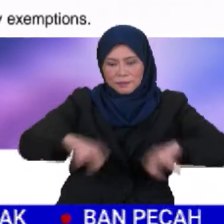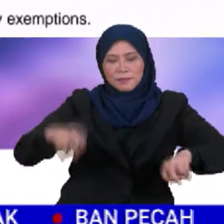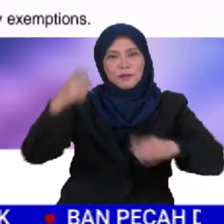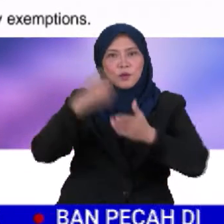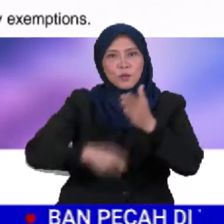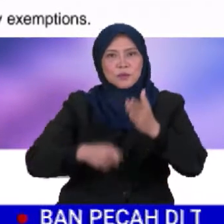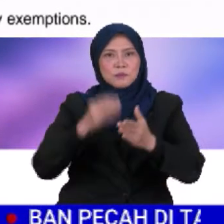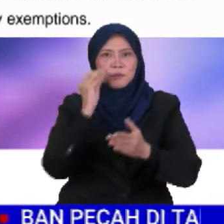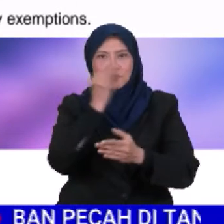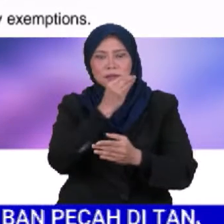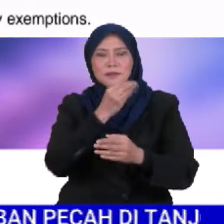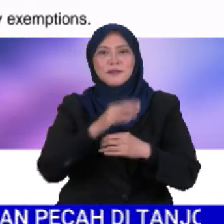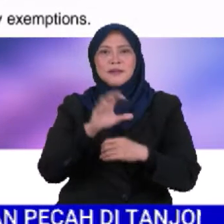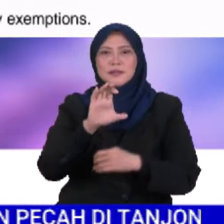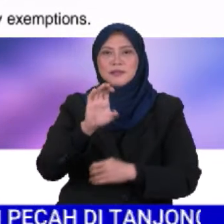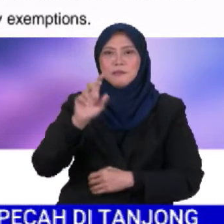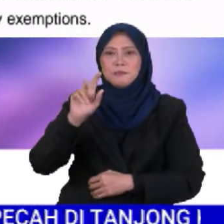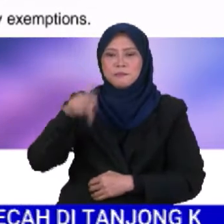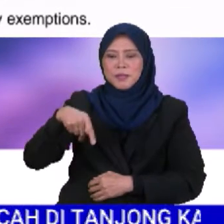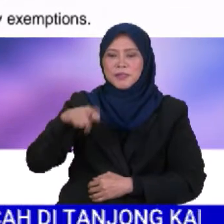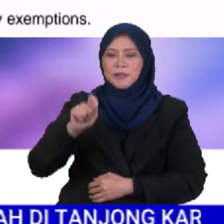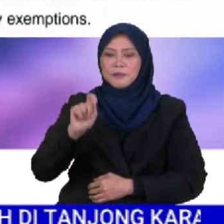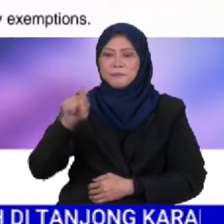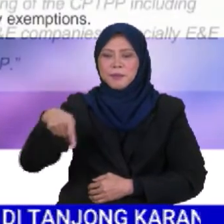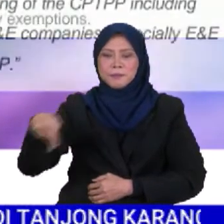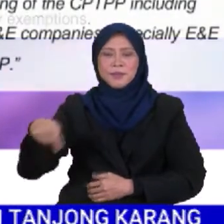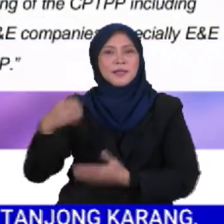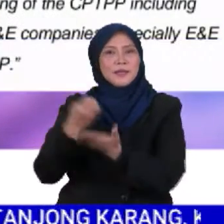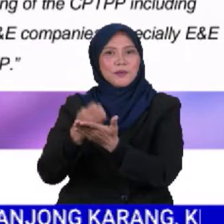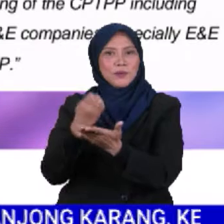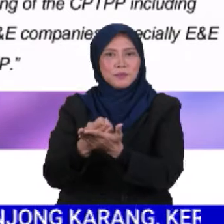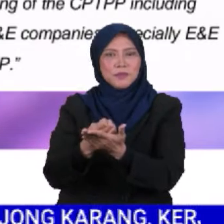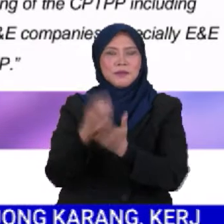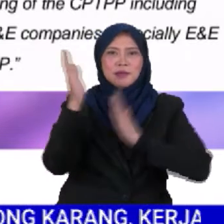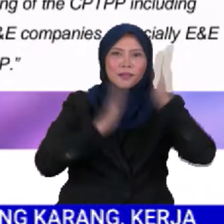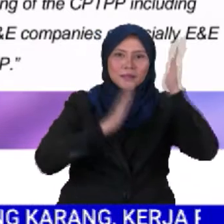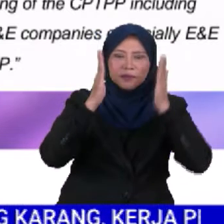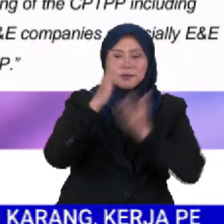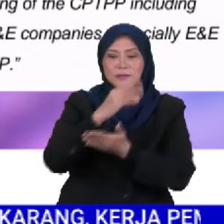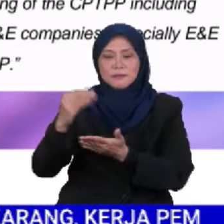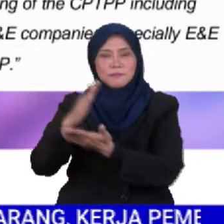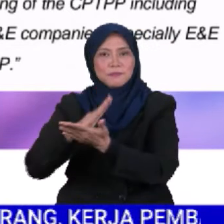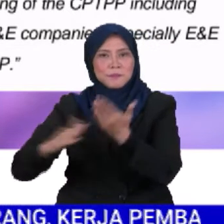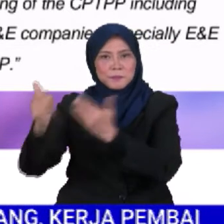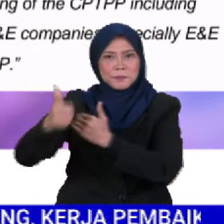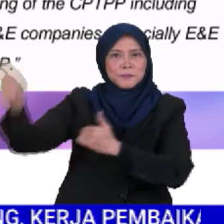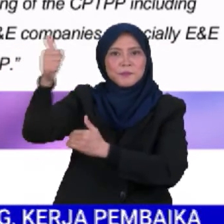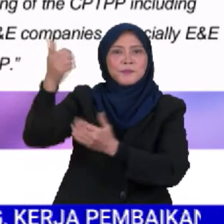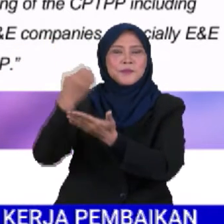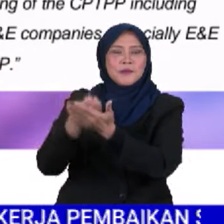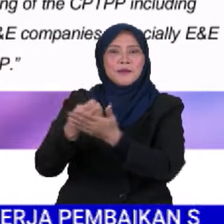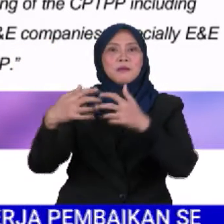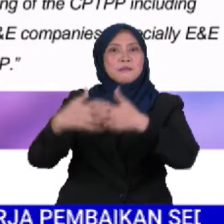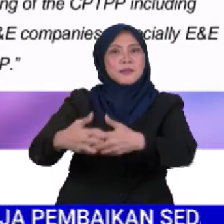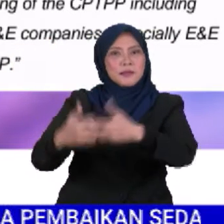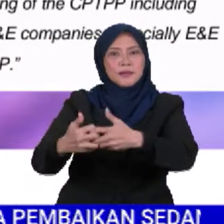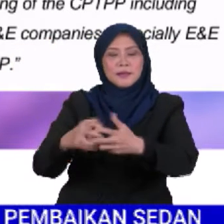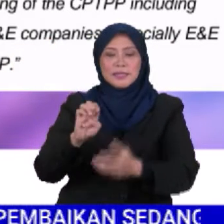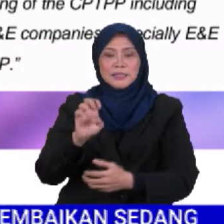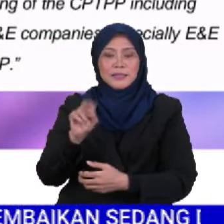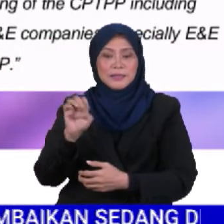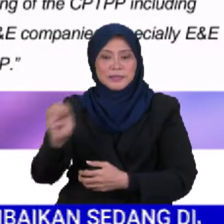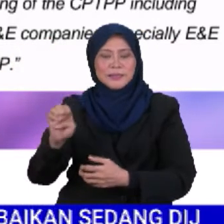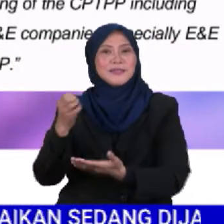terhadap potensi impak cptpp mengenai ekonomi Malaysia dan sektor ekonomi utama pembuatan en adalah